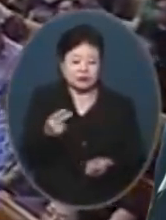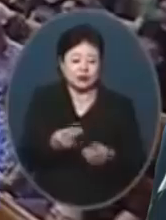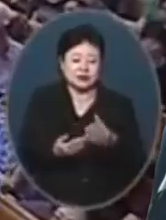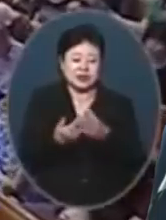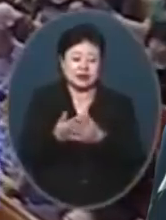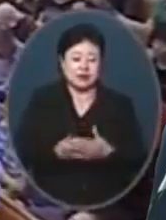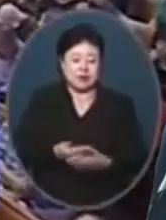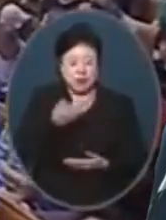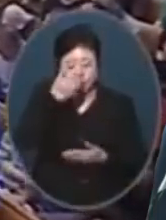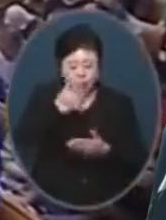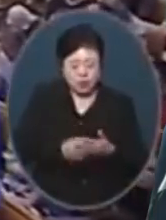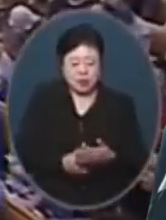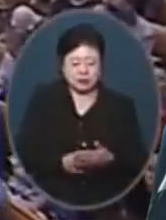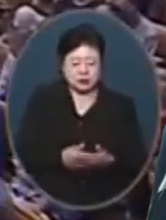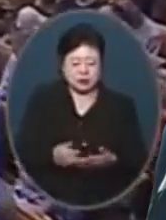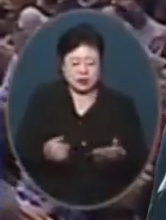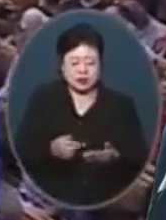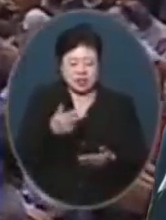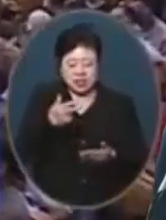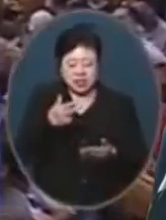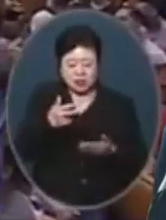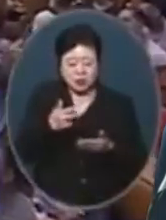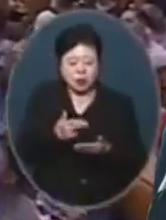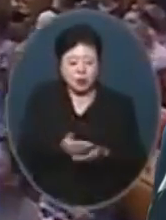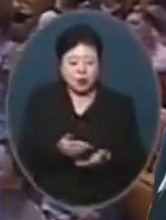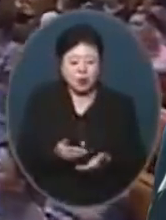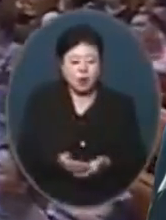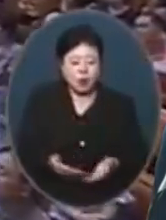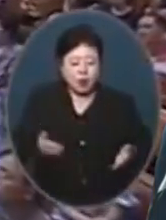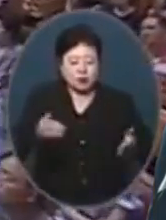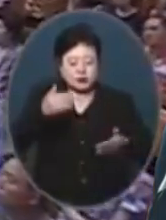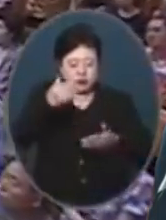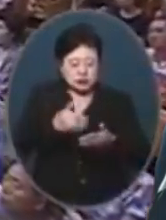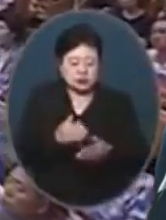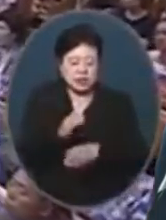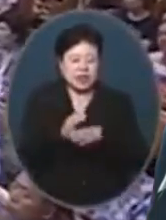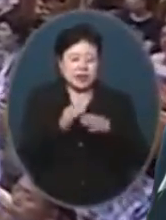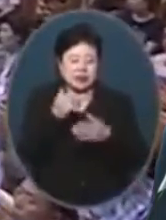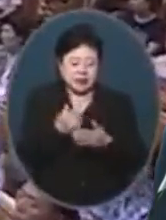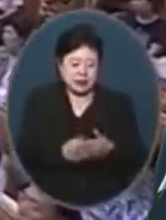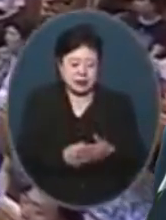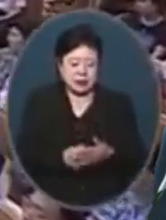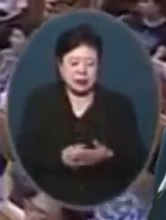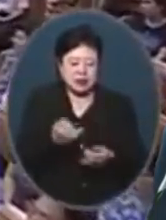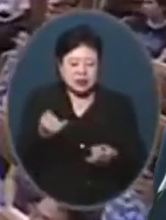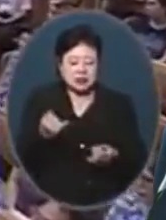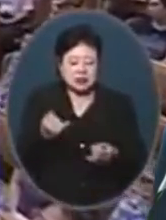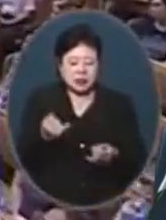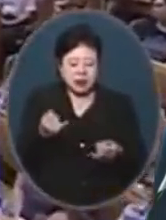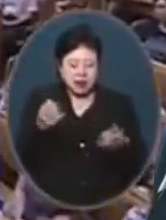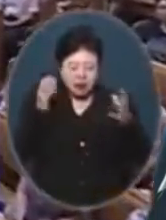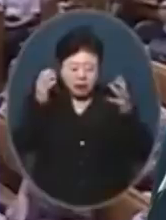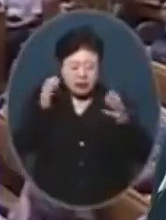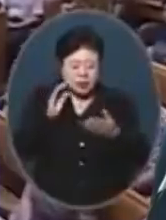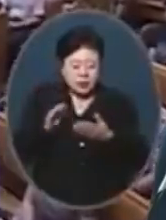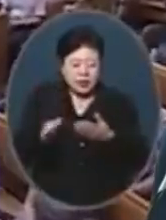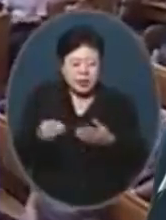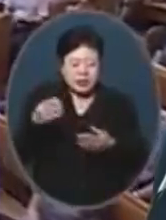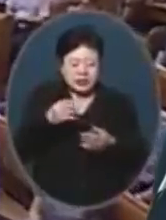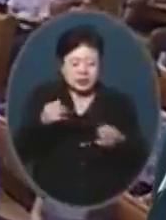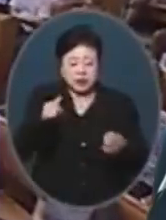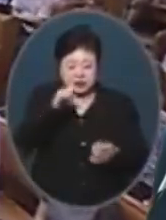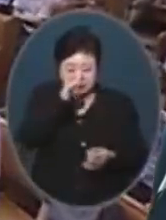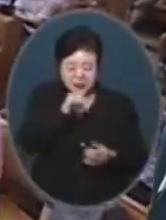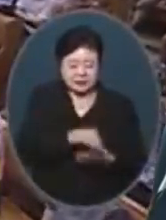다 배불리 먹고 남은 조각은 일곱 광주리에 차게 거두었으며 먹은 자는 여자와 어린이 외에